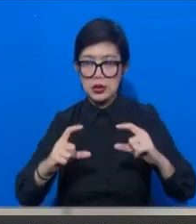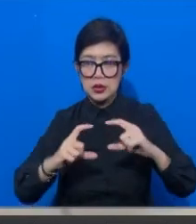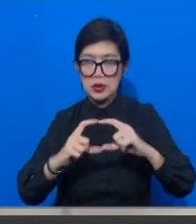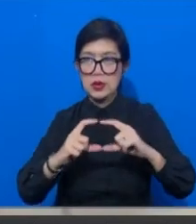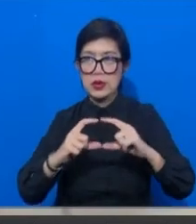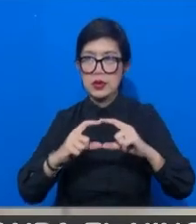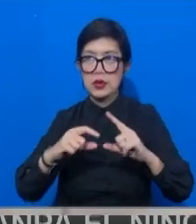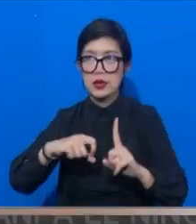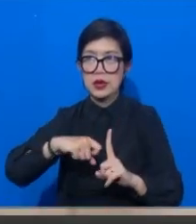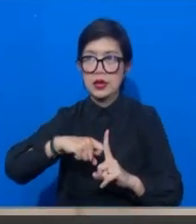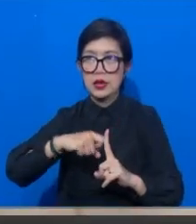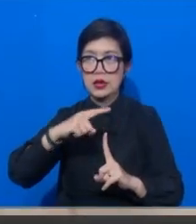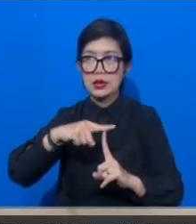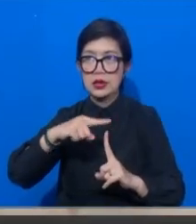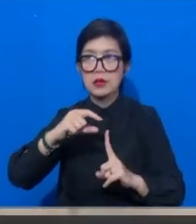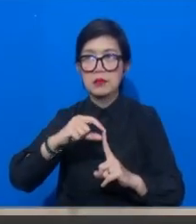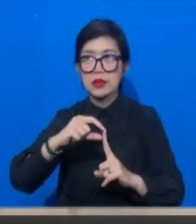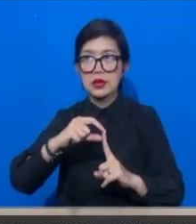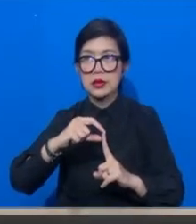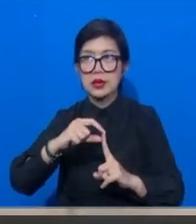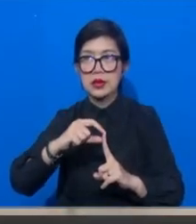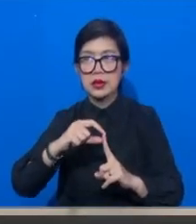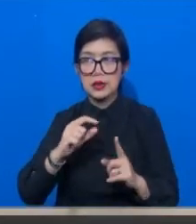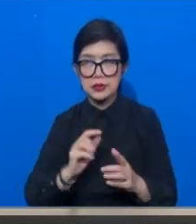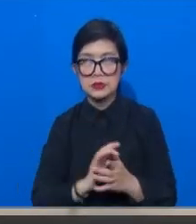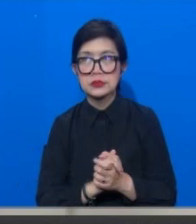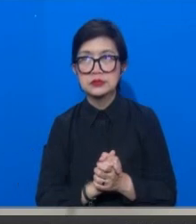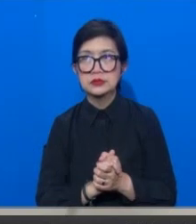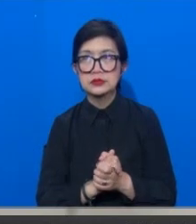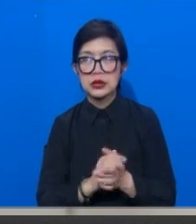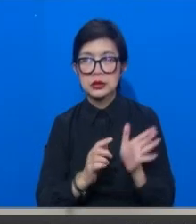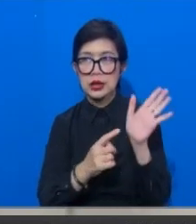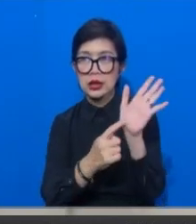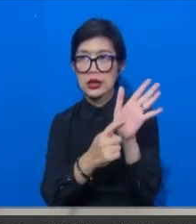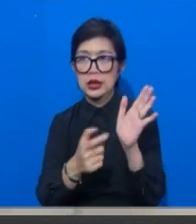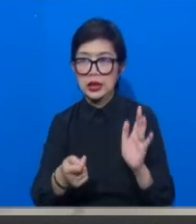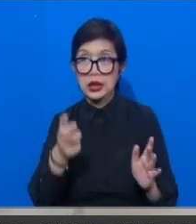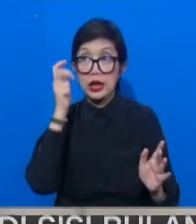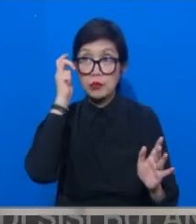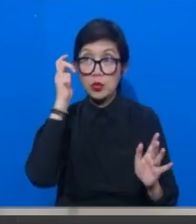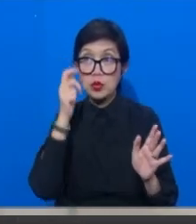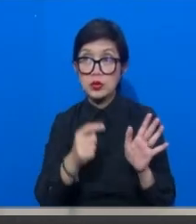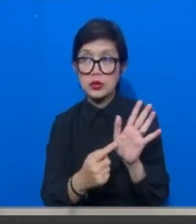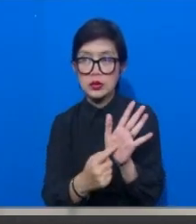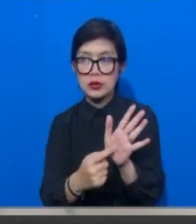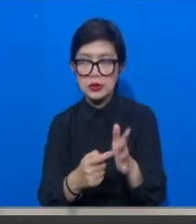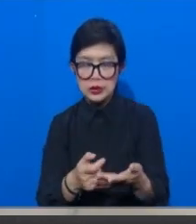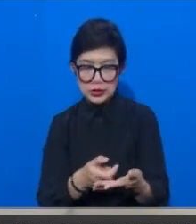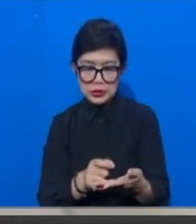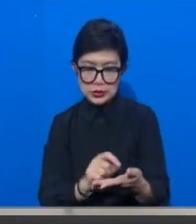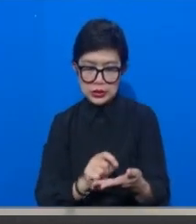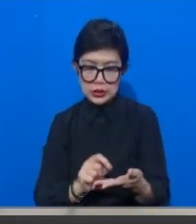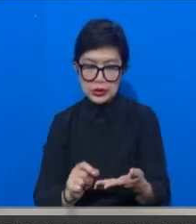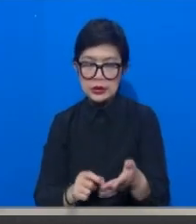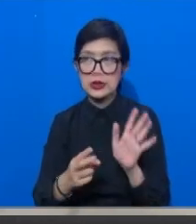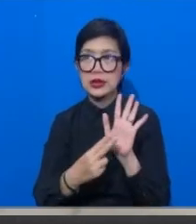kopian ataupun nanti ada KTP yang di handphonenya begitu ya, untuk dicatatkan NIK-nya dalam